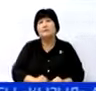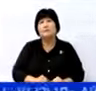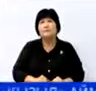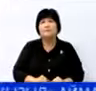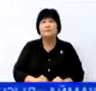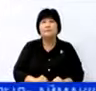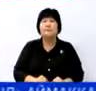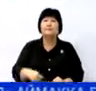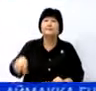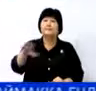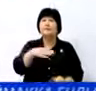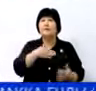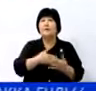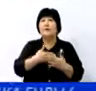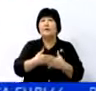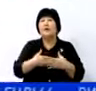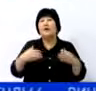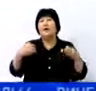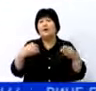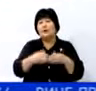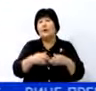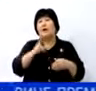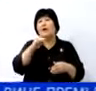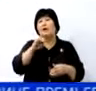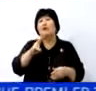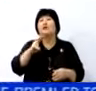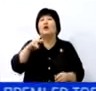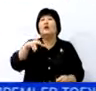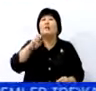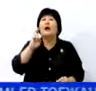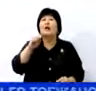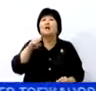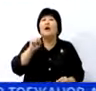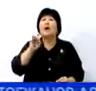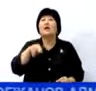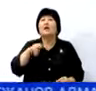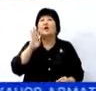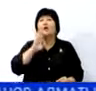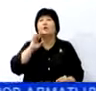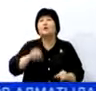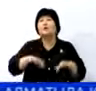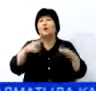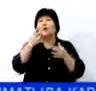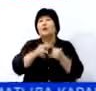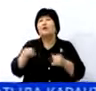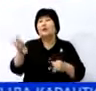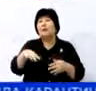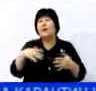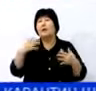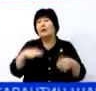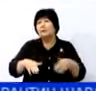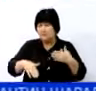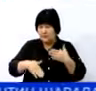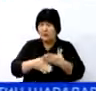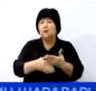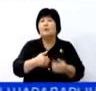Арал еріктілер тобы карантин болып жатқанда, Мақтаралда суға кетіп жатқанда ешқандай қарап қалған жоқ, қолынан келген бар көмегін аямай